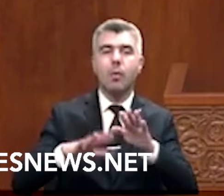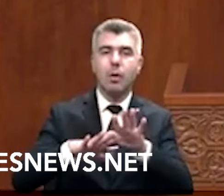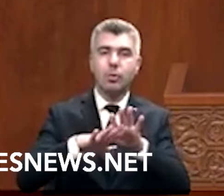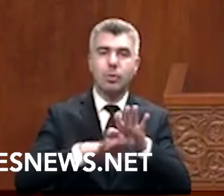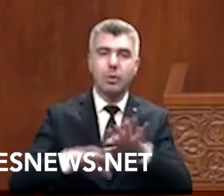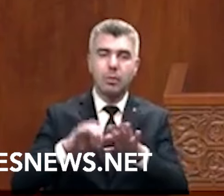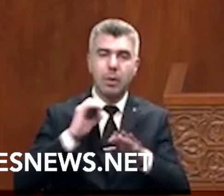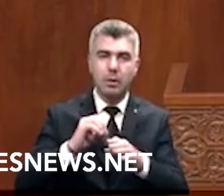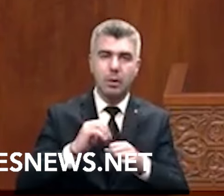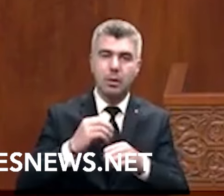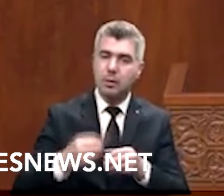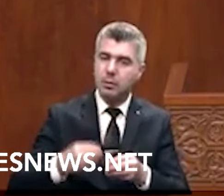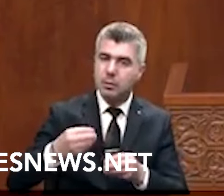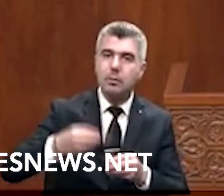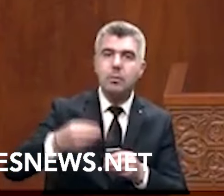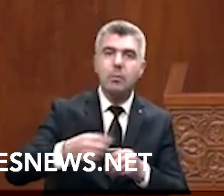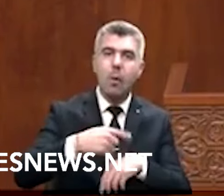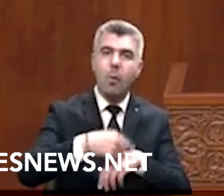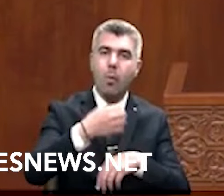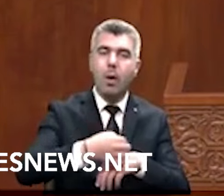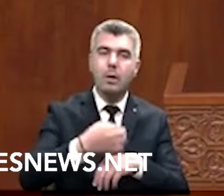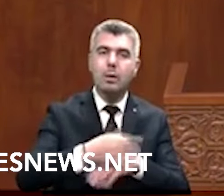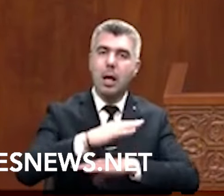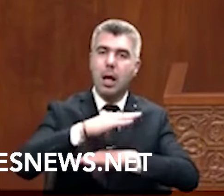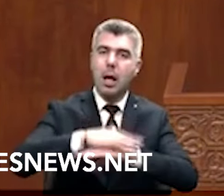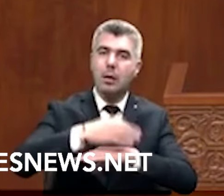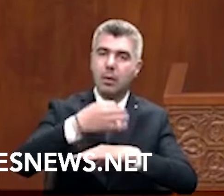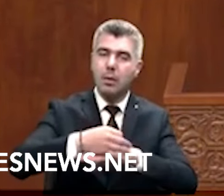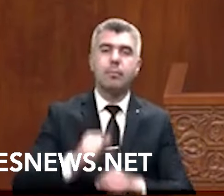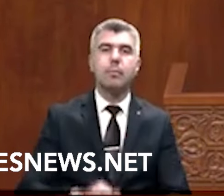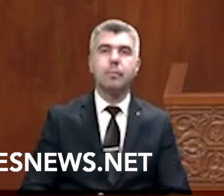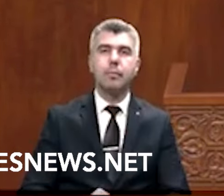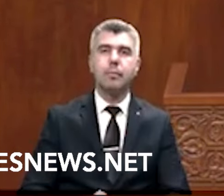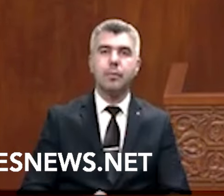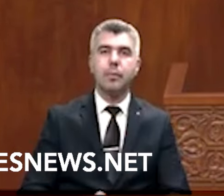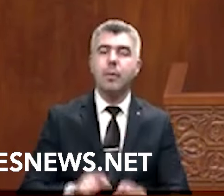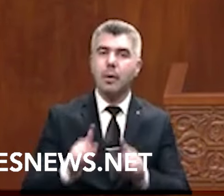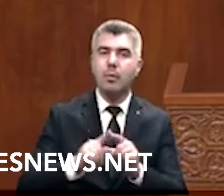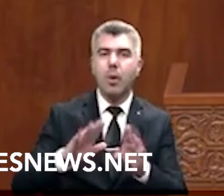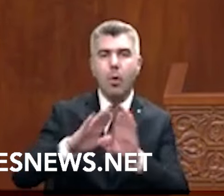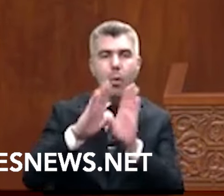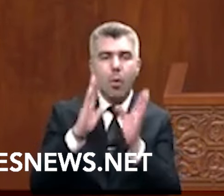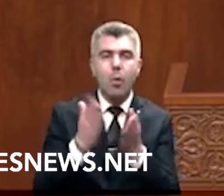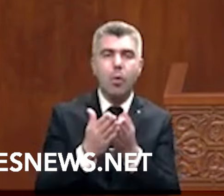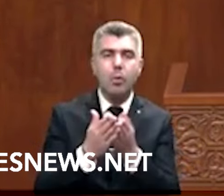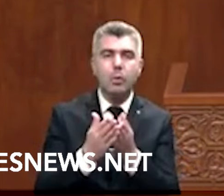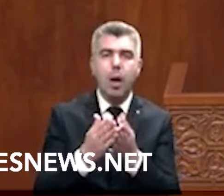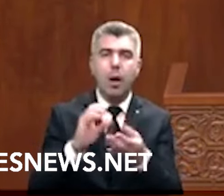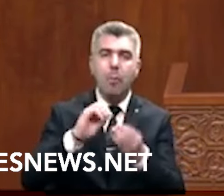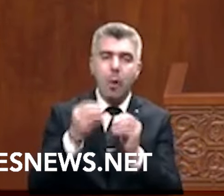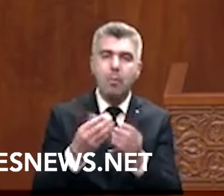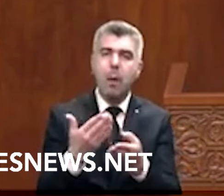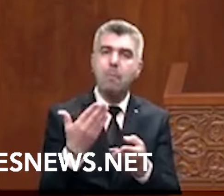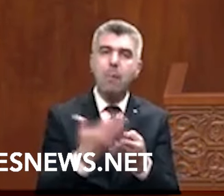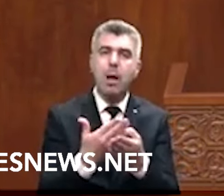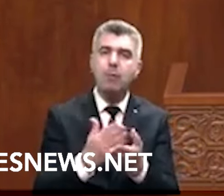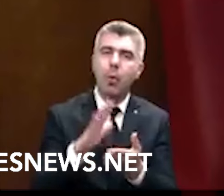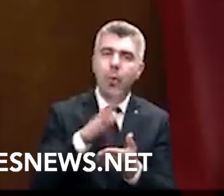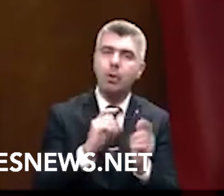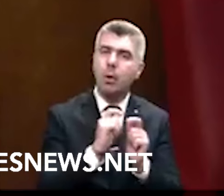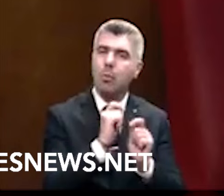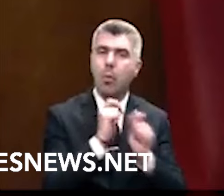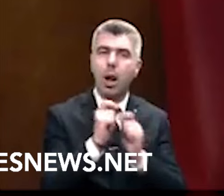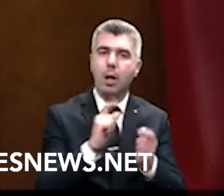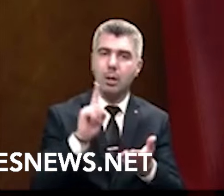خلال انتظام دوريه هذا الحوار ومن خلال تخصيص كل دوره لقضايا وملفات مطلب